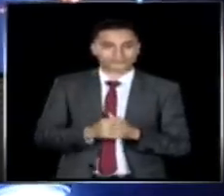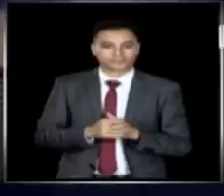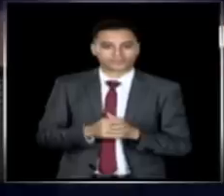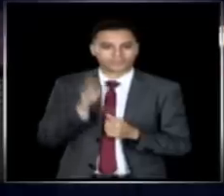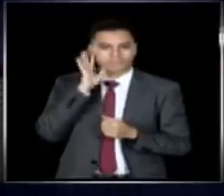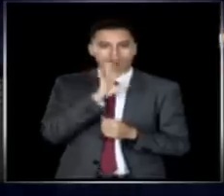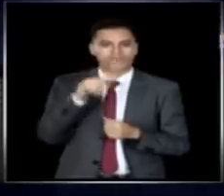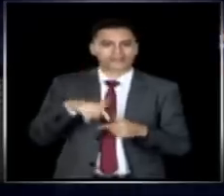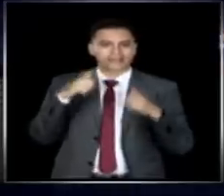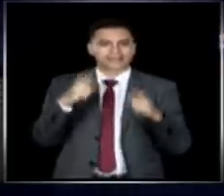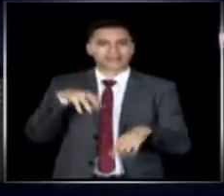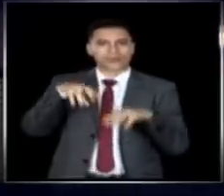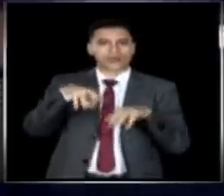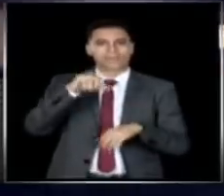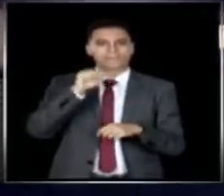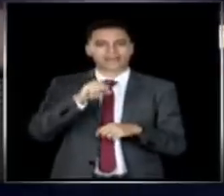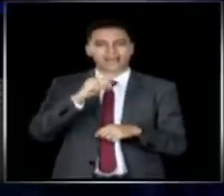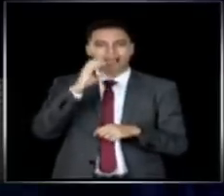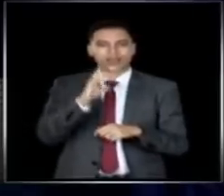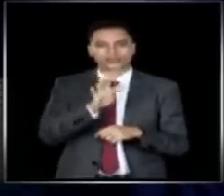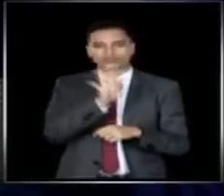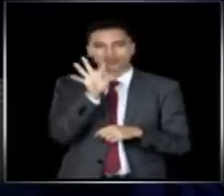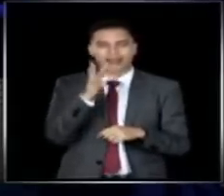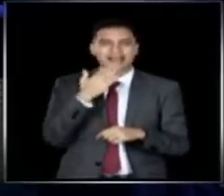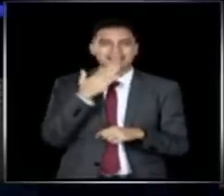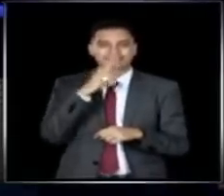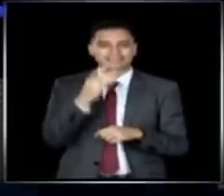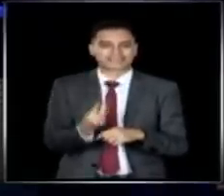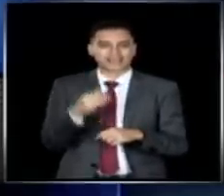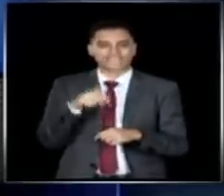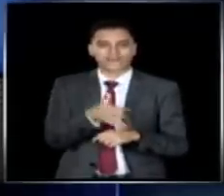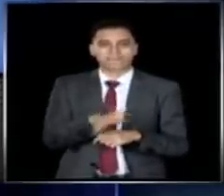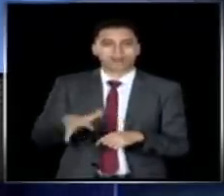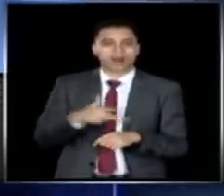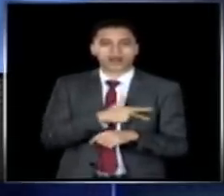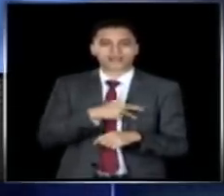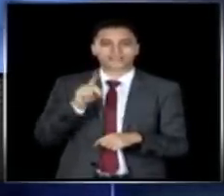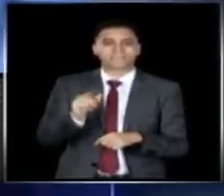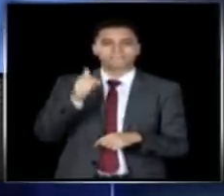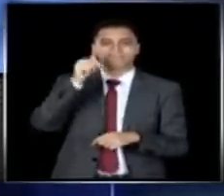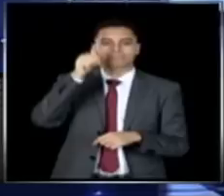في أي من دول جنوب شرق آسيا يقع نهر بامبانجا؟